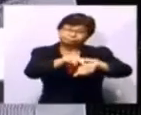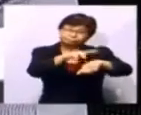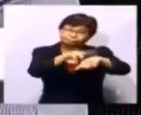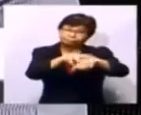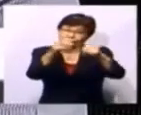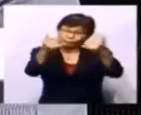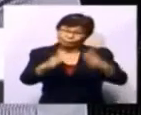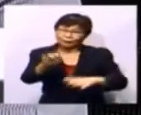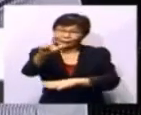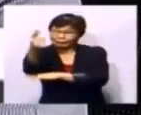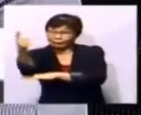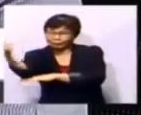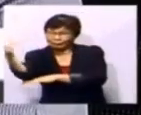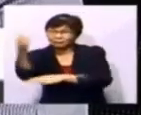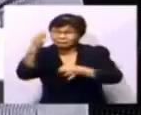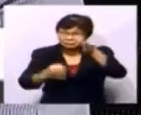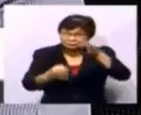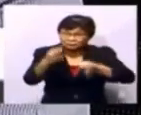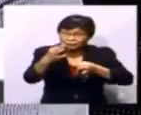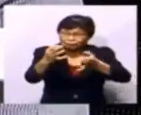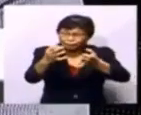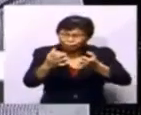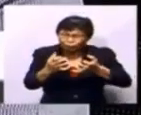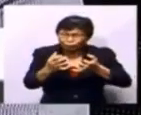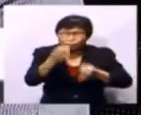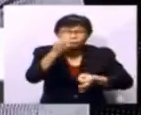yang lain sekiranya mereka ingin